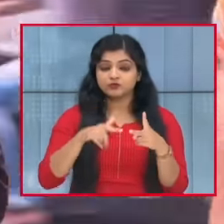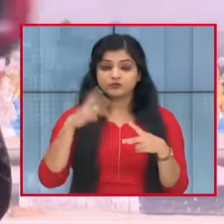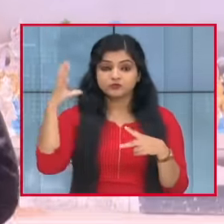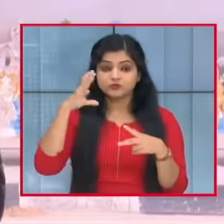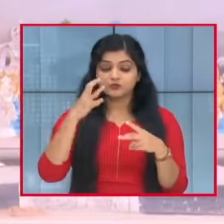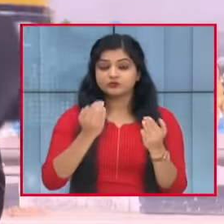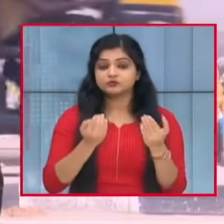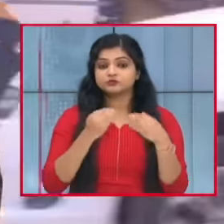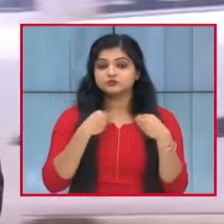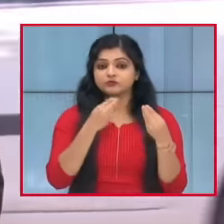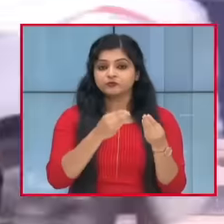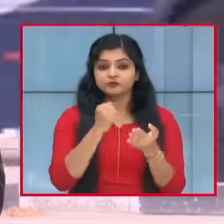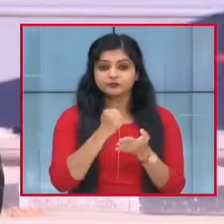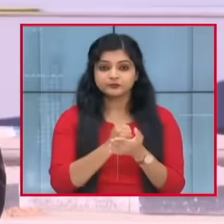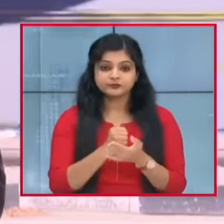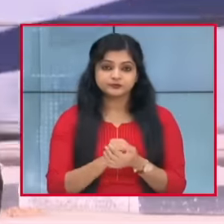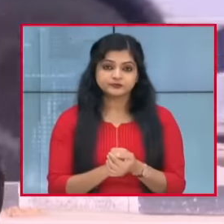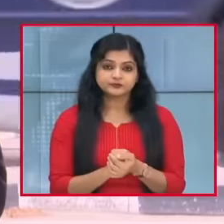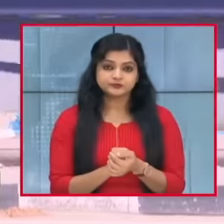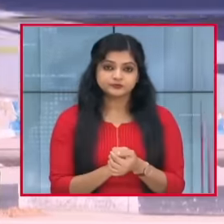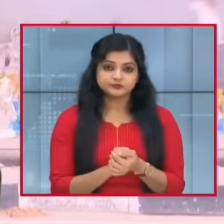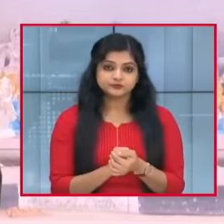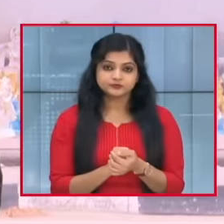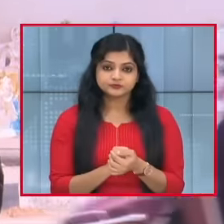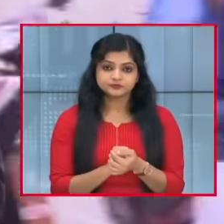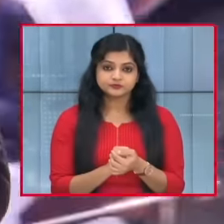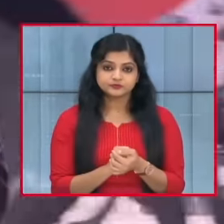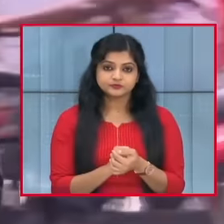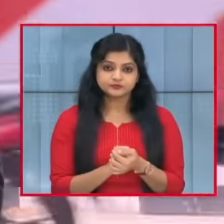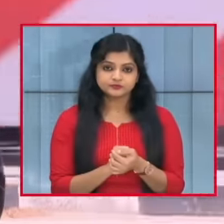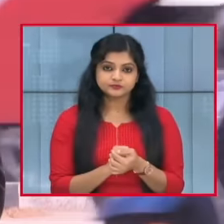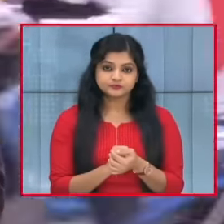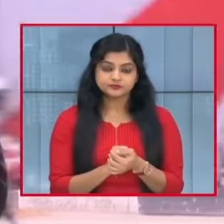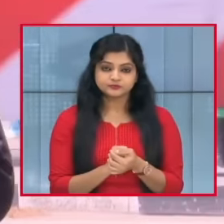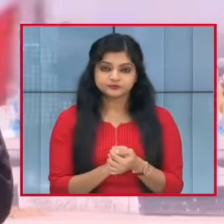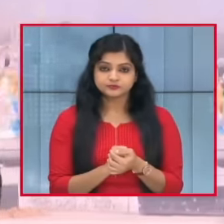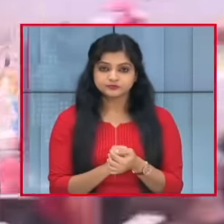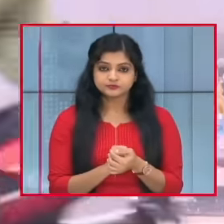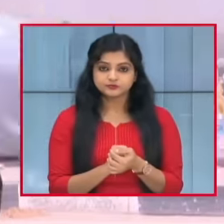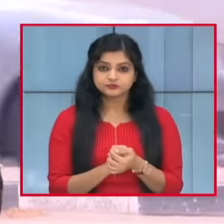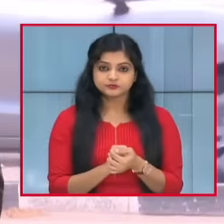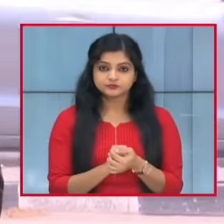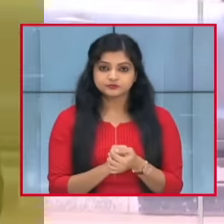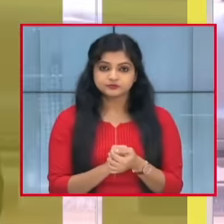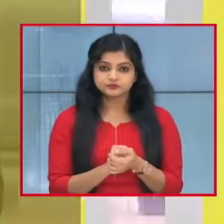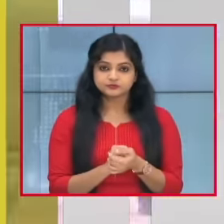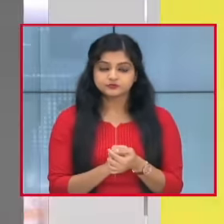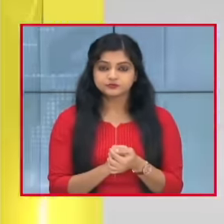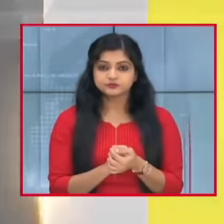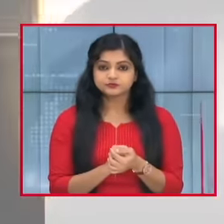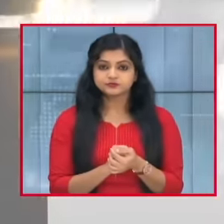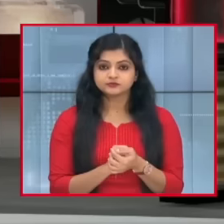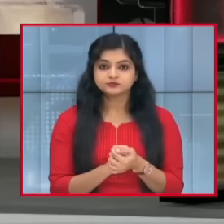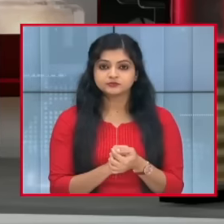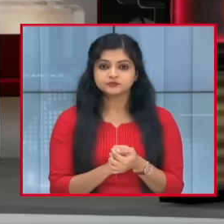നിന്ന് രക്ഷിക്കുക. അലക്സ് റാം മുഹമ്മദ്, 24, തിരുവനന്തപുരം.